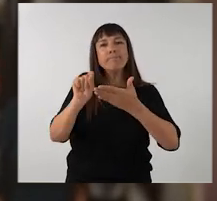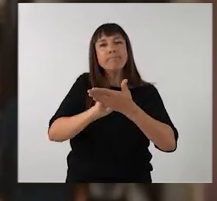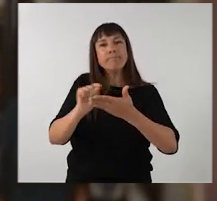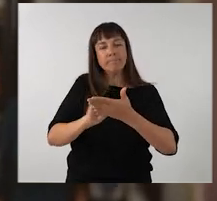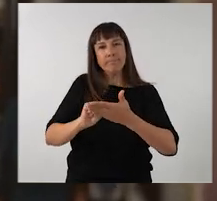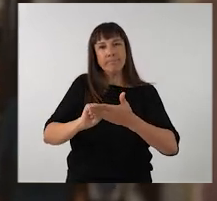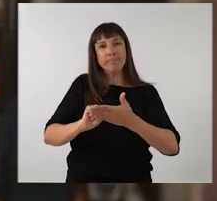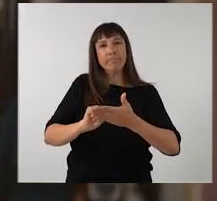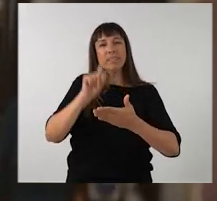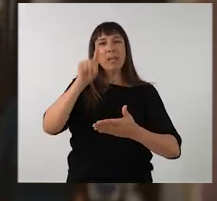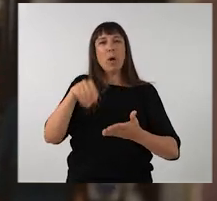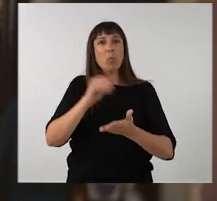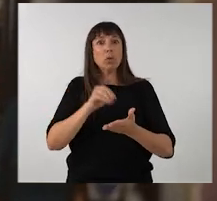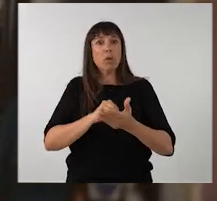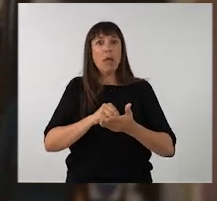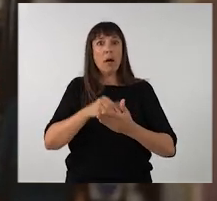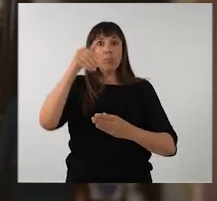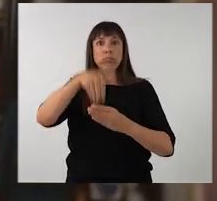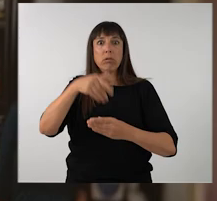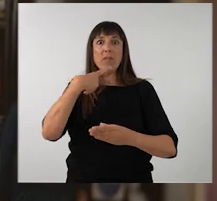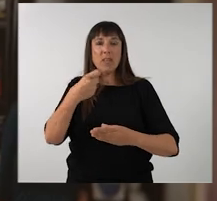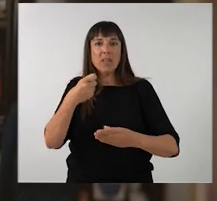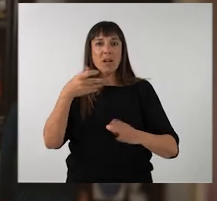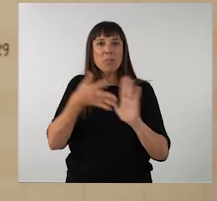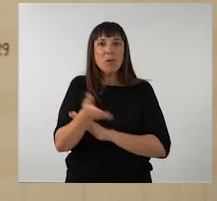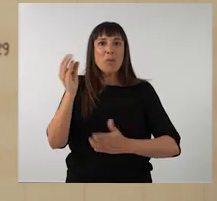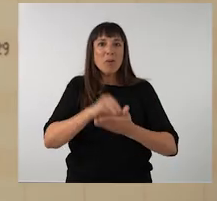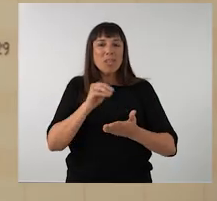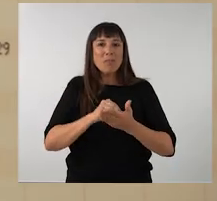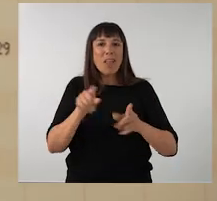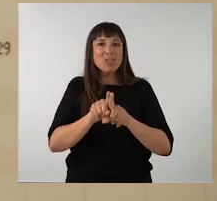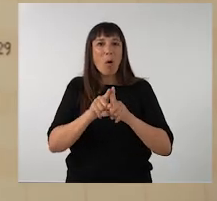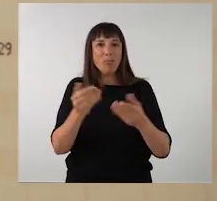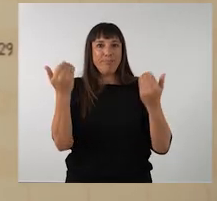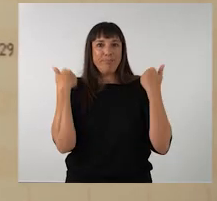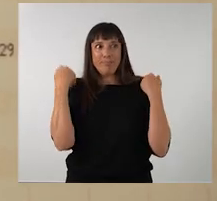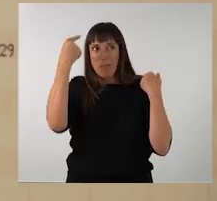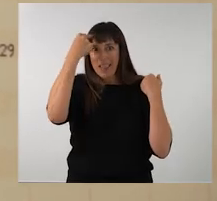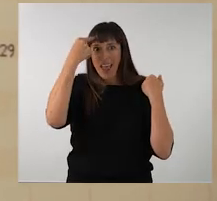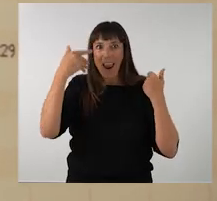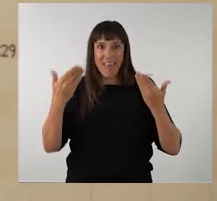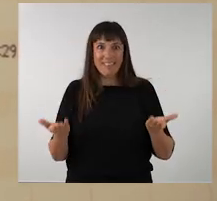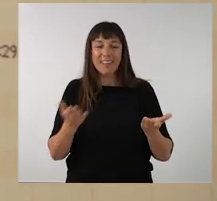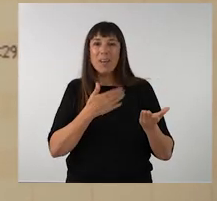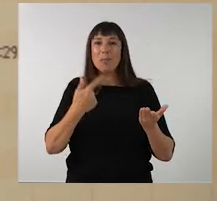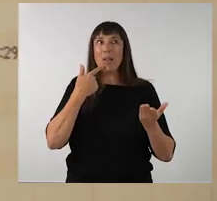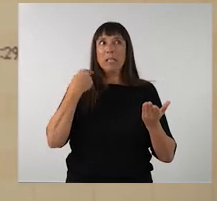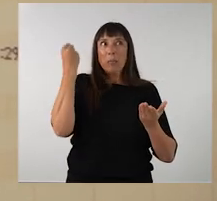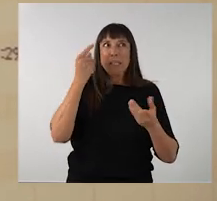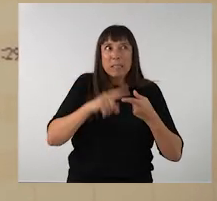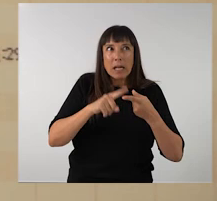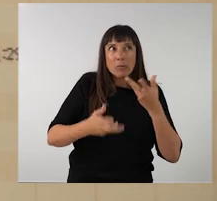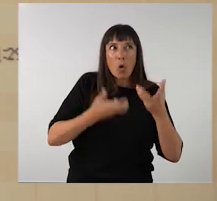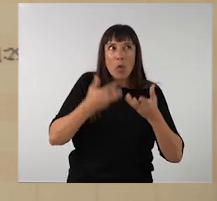tasques i de la dificultat moltes vegades de fins i tot de marcar-les, perquè a vegades són ocupacions mentals, no? Per pensar